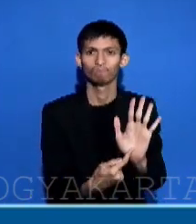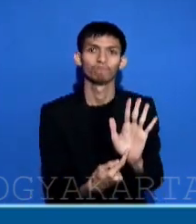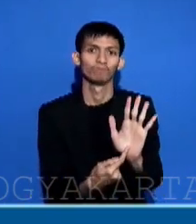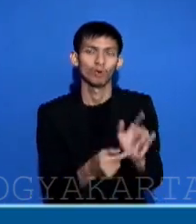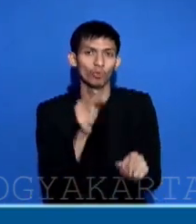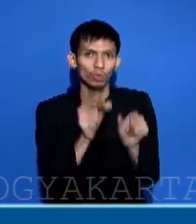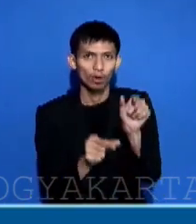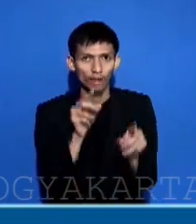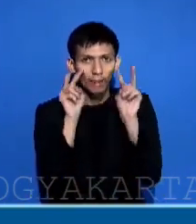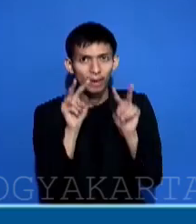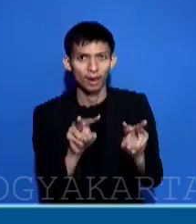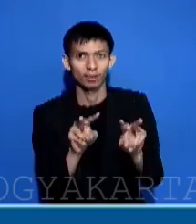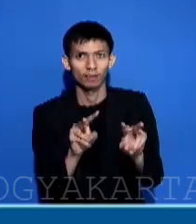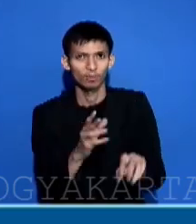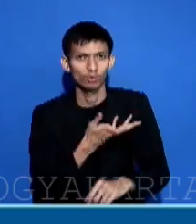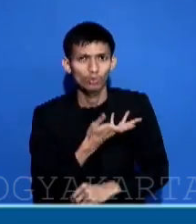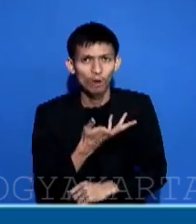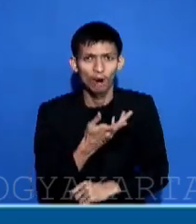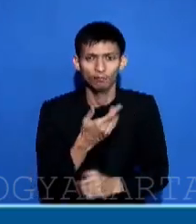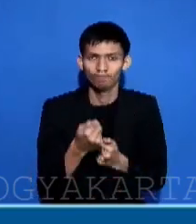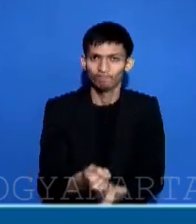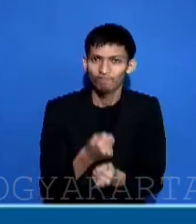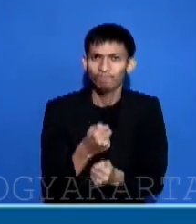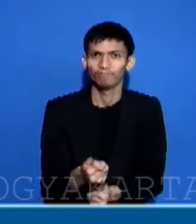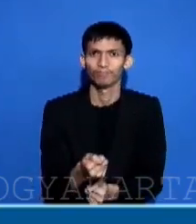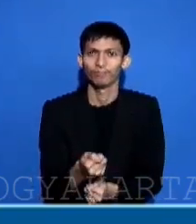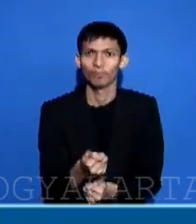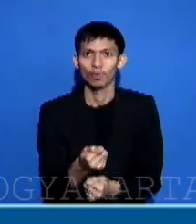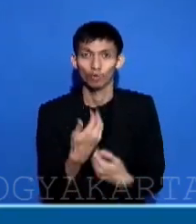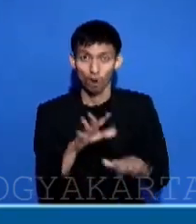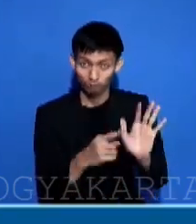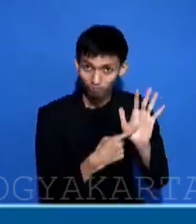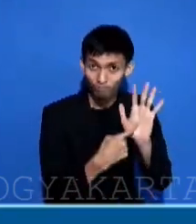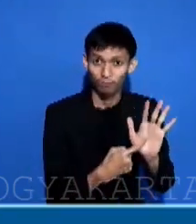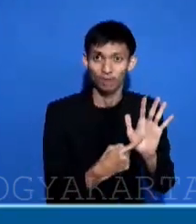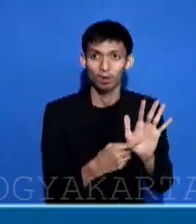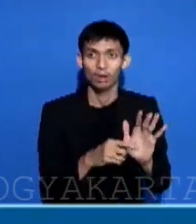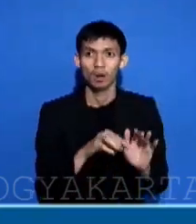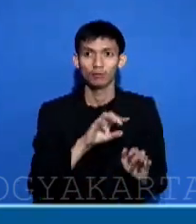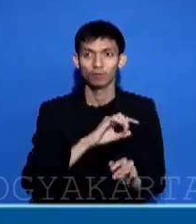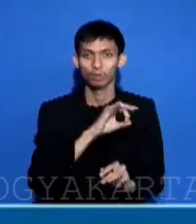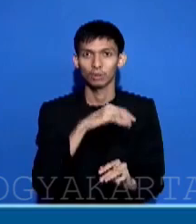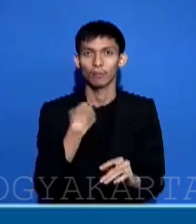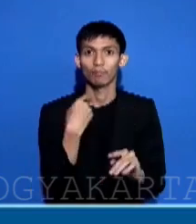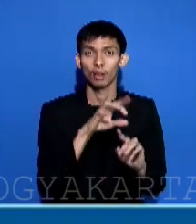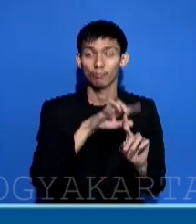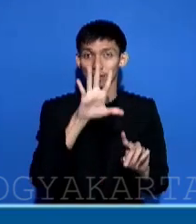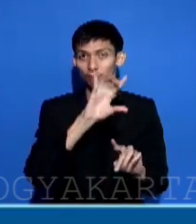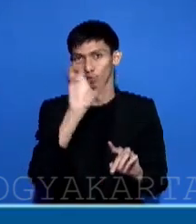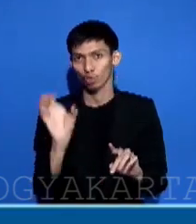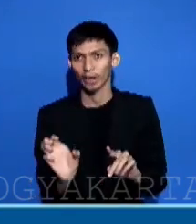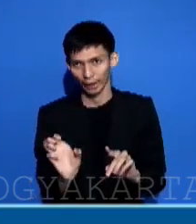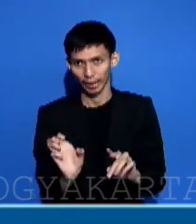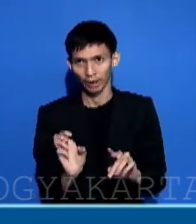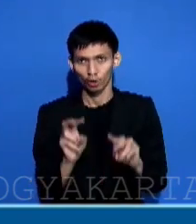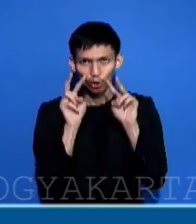inggih menika kesenian jadilan. Kesenian menika sampun wiwit kagelar ing wanci siang tumugi sonten ingkang dipun persani